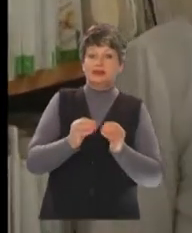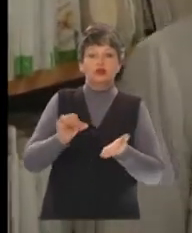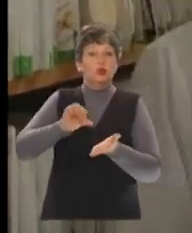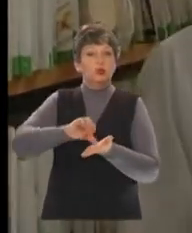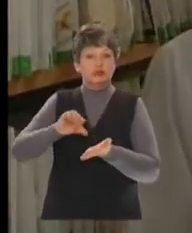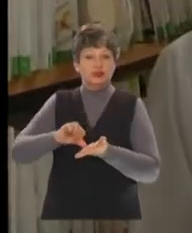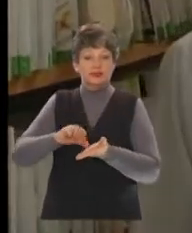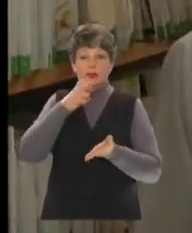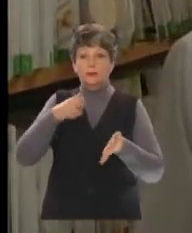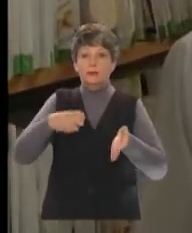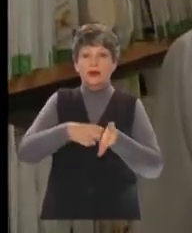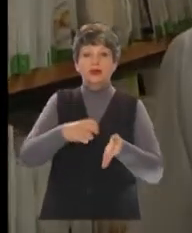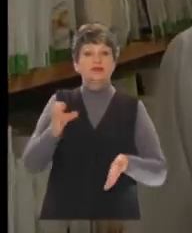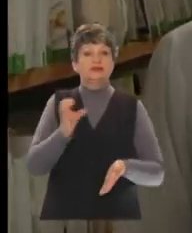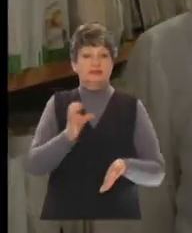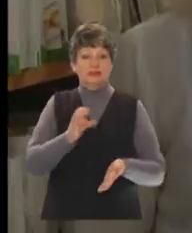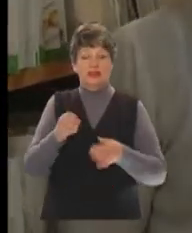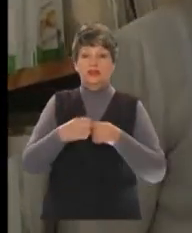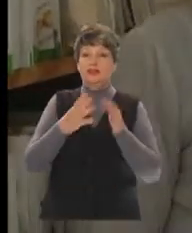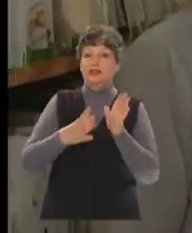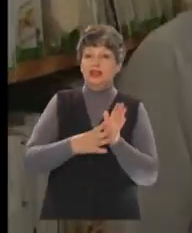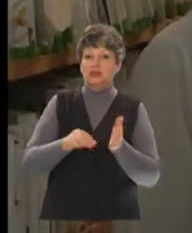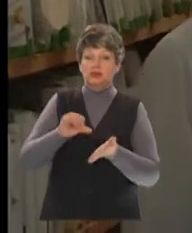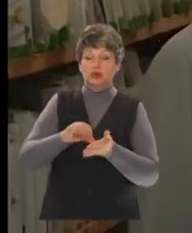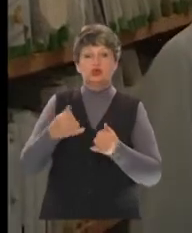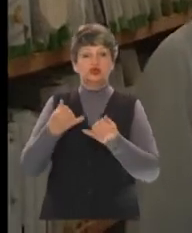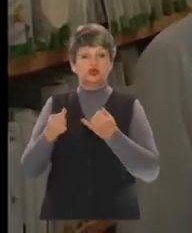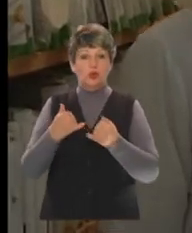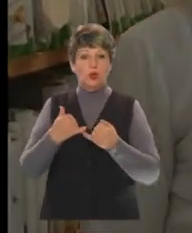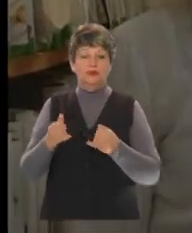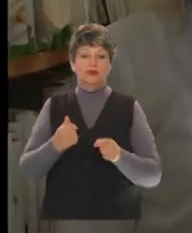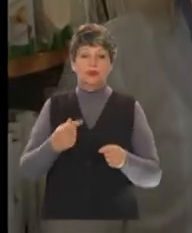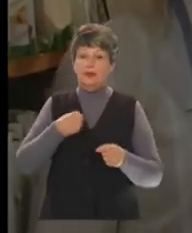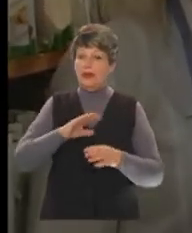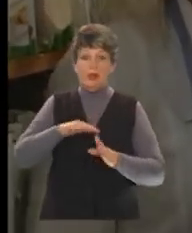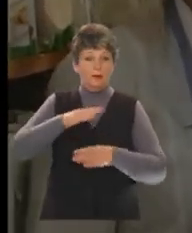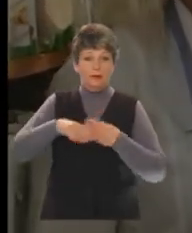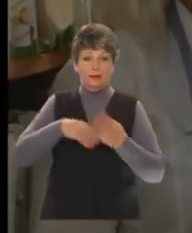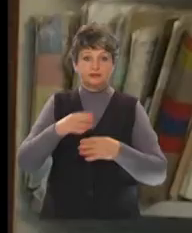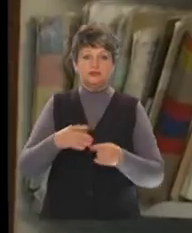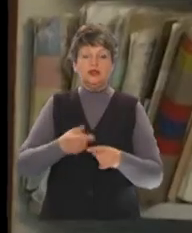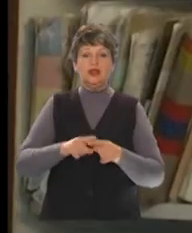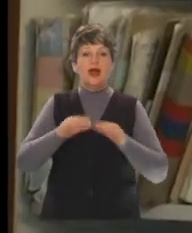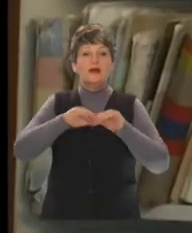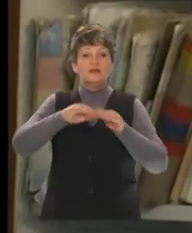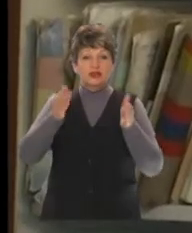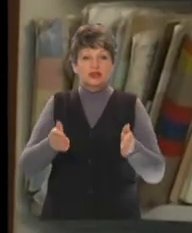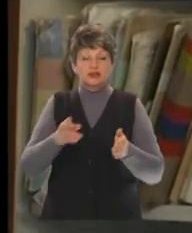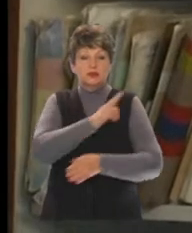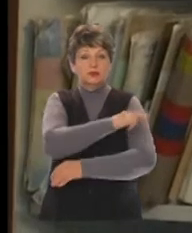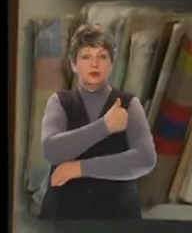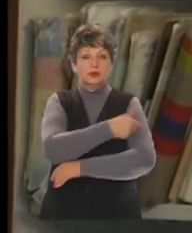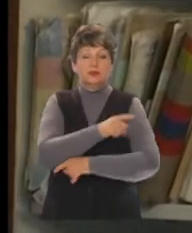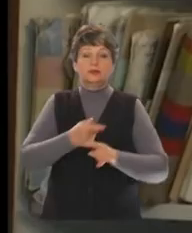там участок, маркіровка там синя, 19-й там жовтенька, і ми цього не путаємося. У реєстратурі